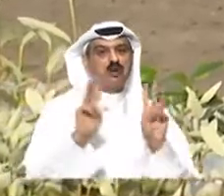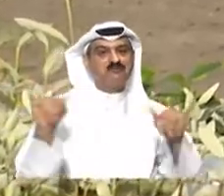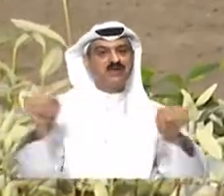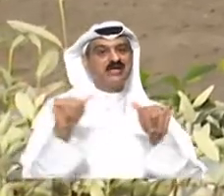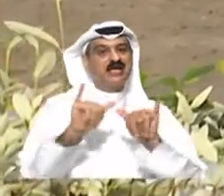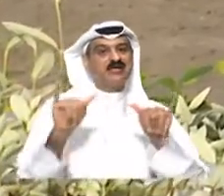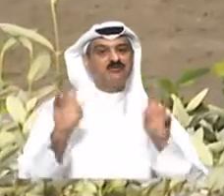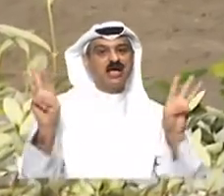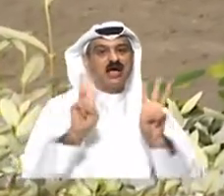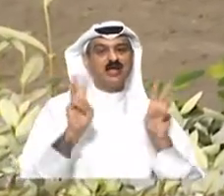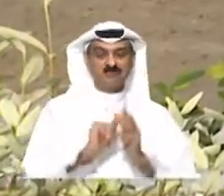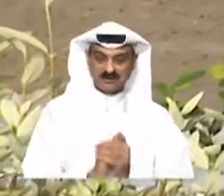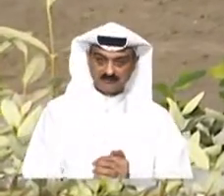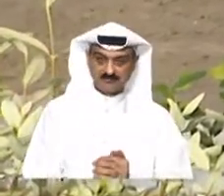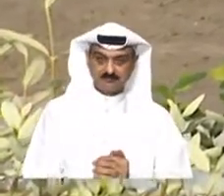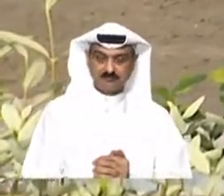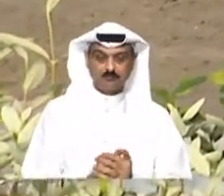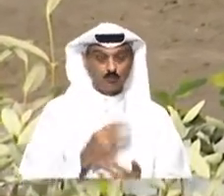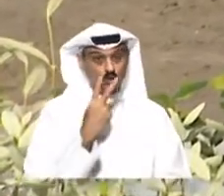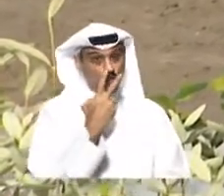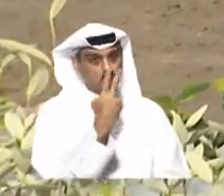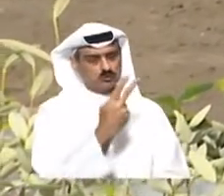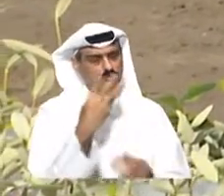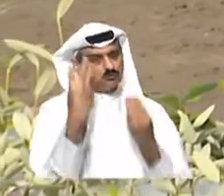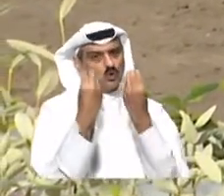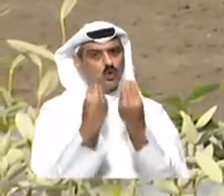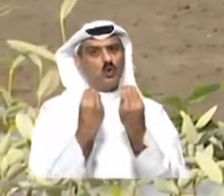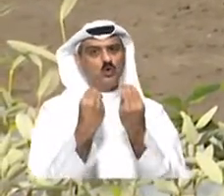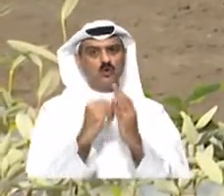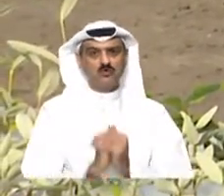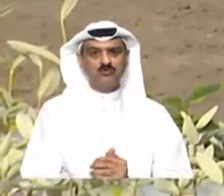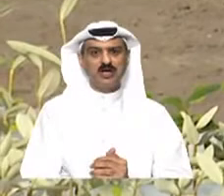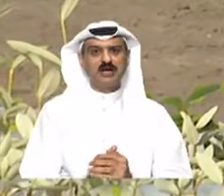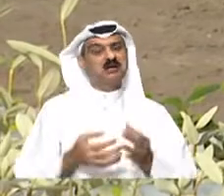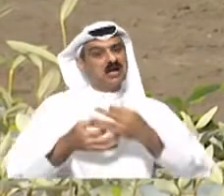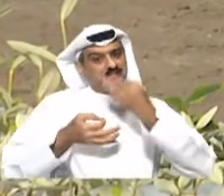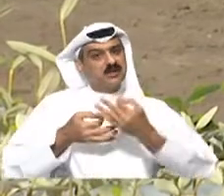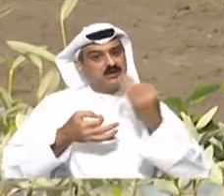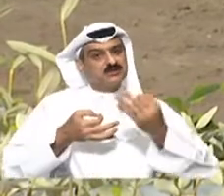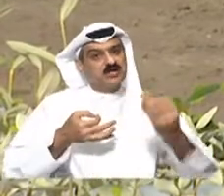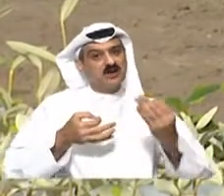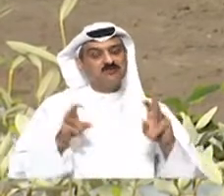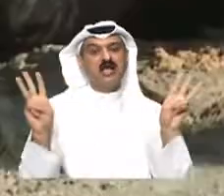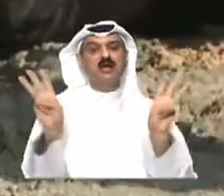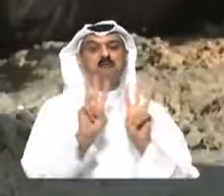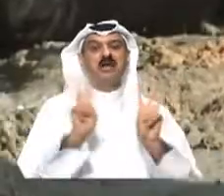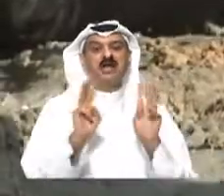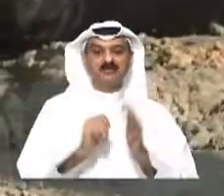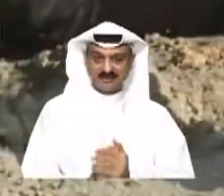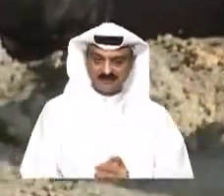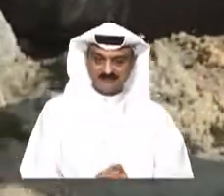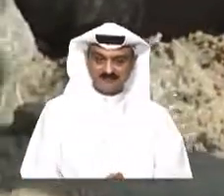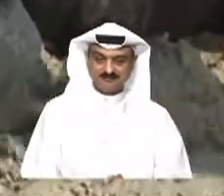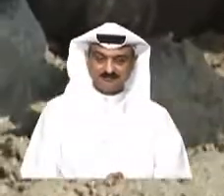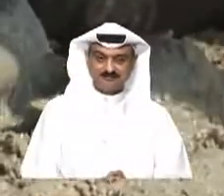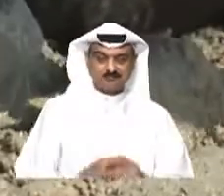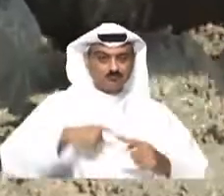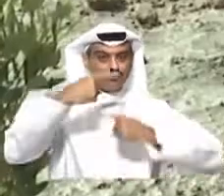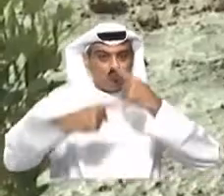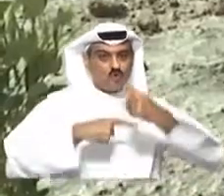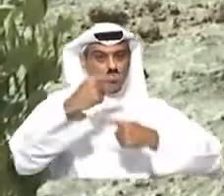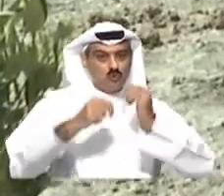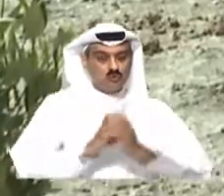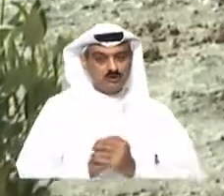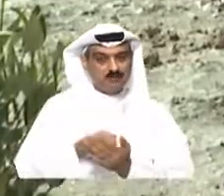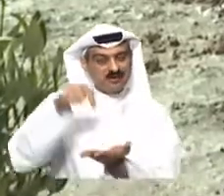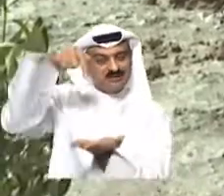فيه، ولدينا أكثر من إطلالة في هذه المراصد بإذن الله سيتم شرحها من خلال الموقع الإلكتروني للهيئة العامة للبيئة. استمرار حملات